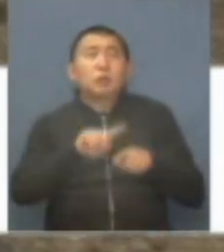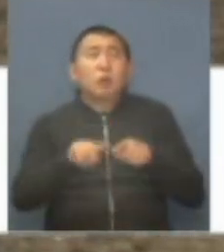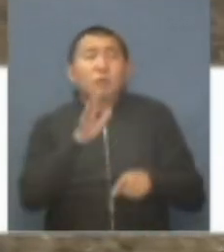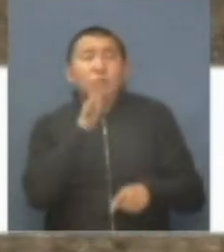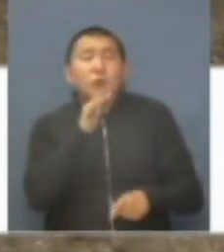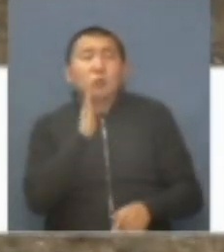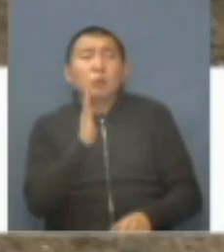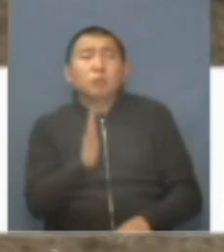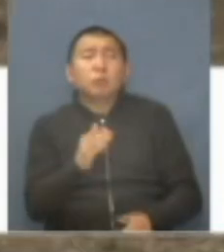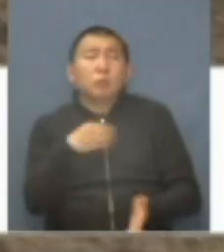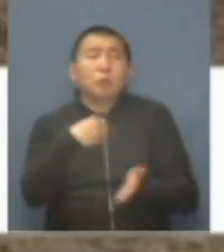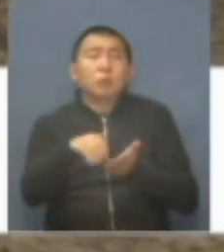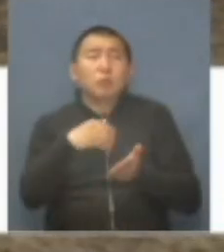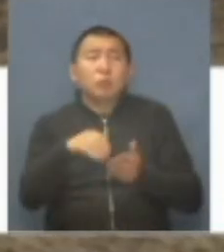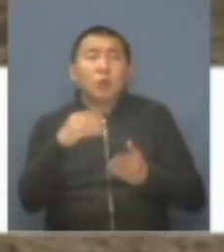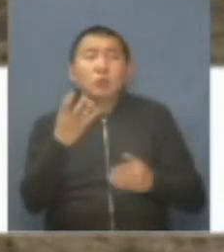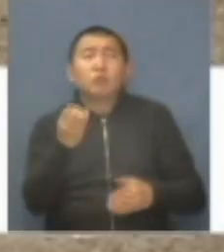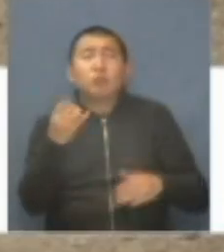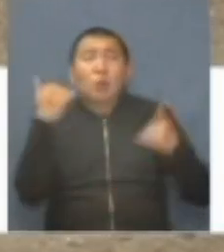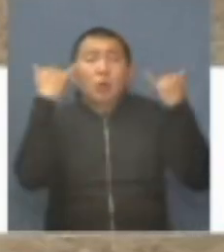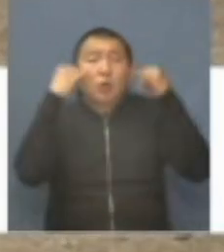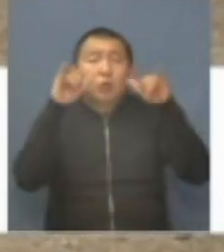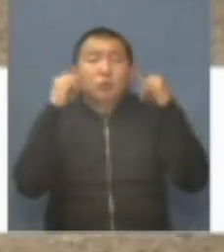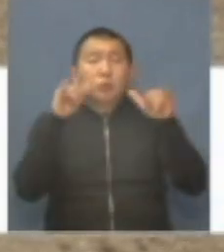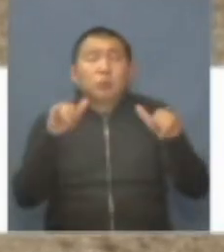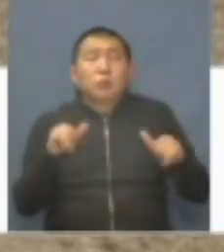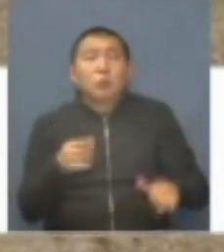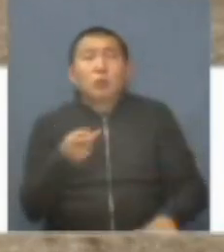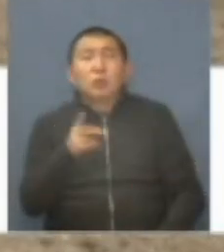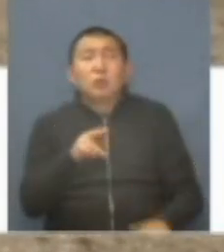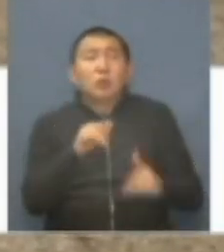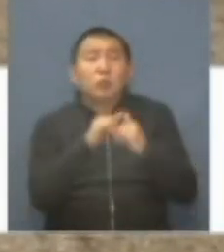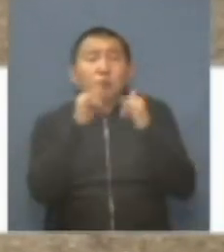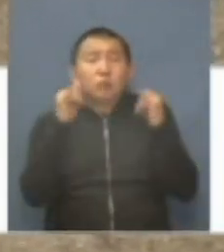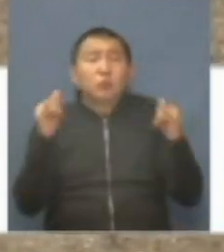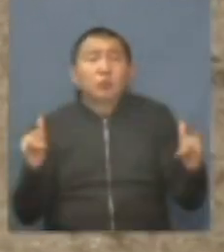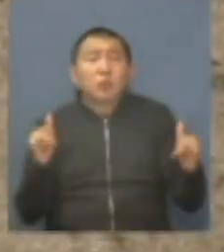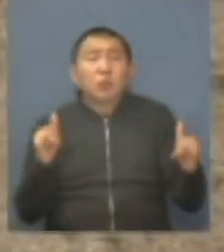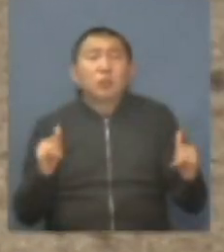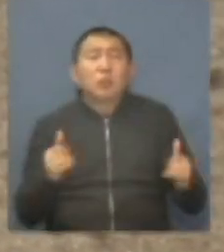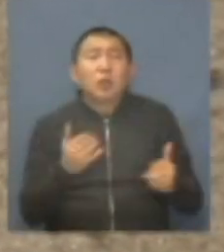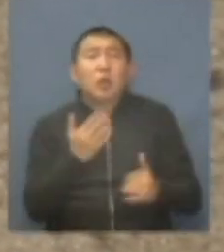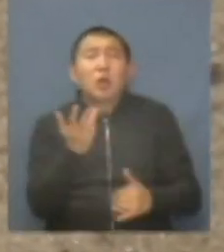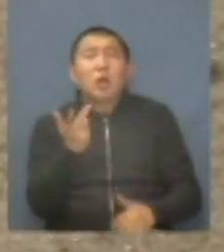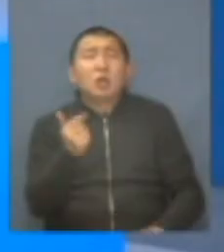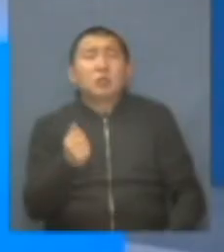для увеличения поголовья, отмечают специалисты. Дильназ Мурзагалиева, Асхат Ордыбаев, Алтай Ахпарат.